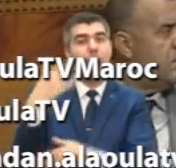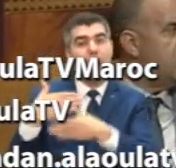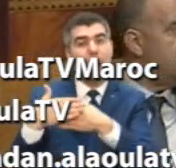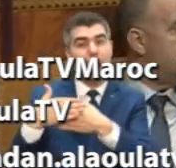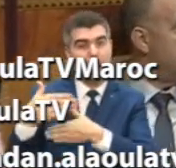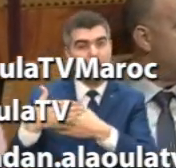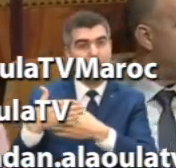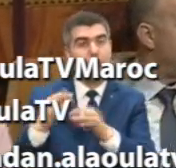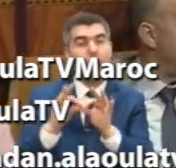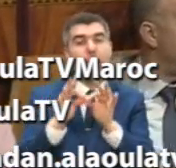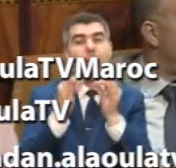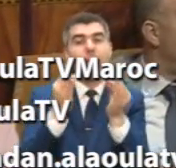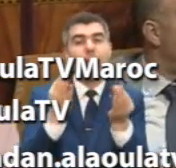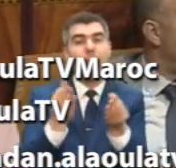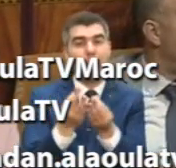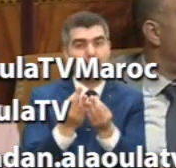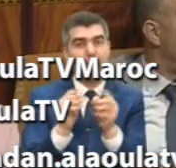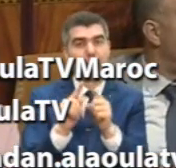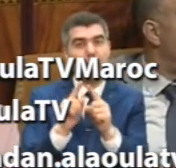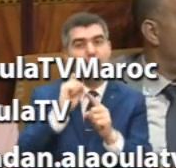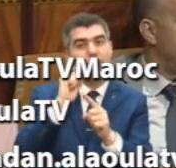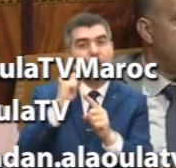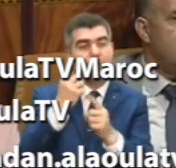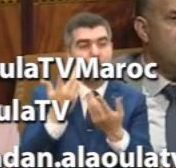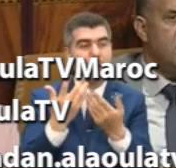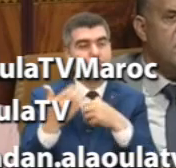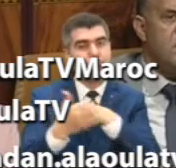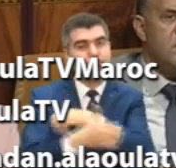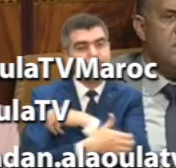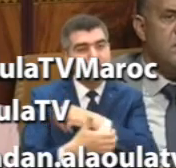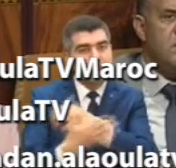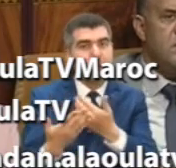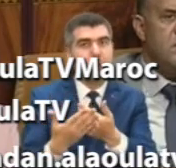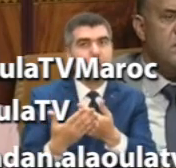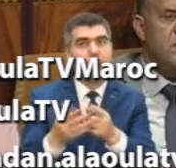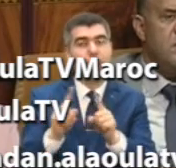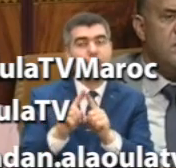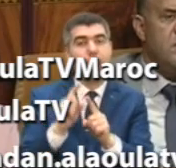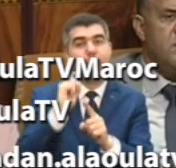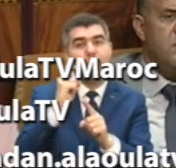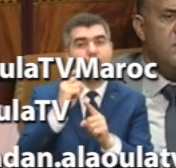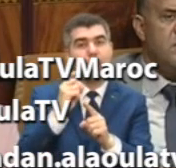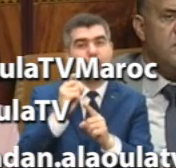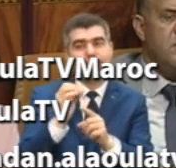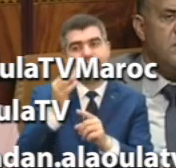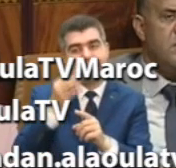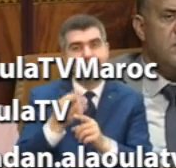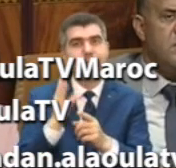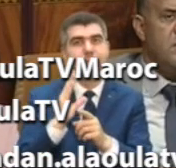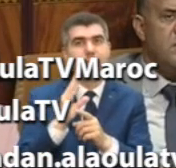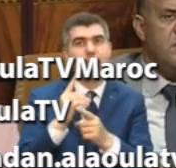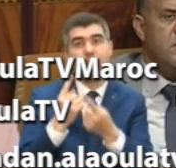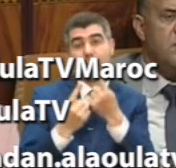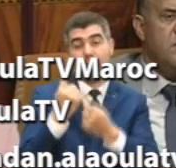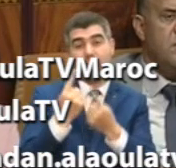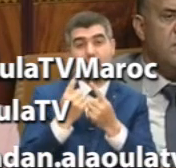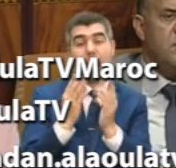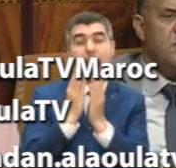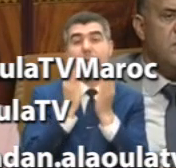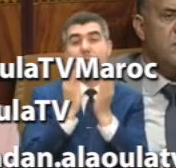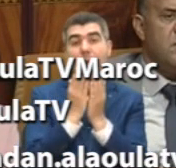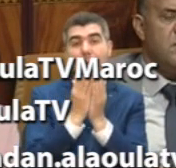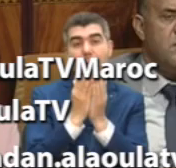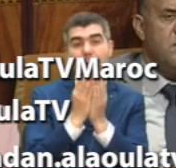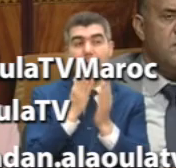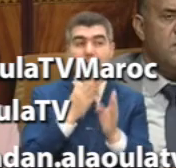الأسر عدد دخل محدود والملحة إلا كانت كتكون تهي محدودة، وتصبح الطالب إما تيكمل